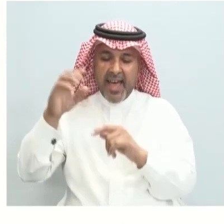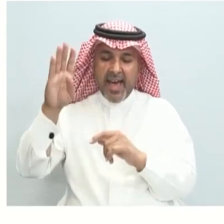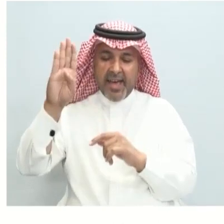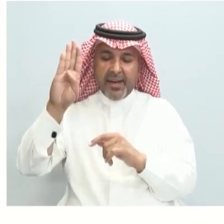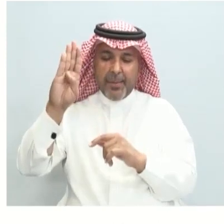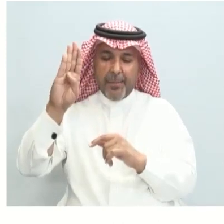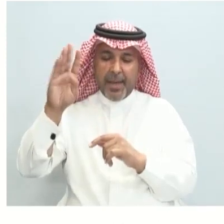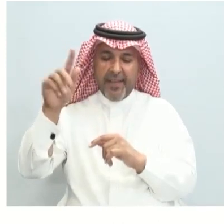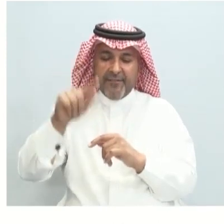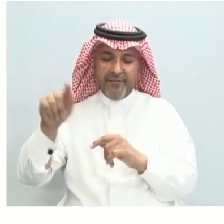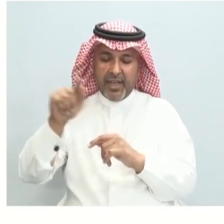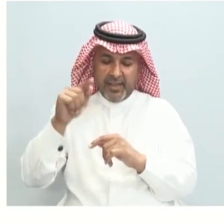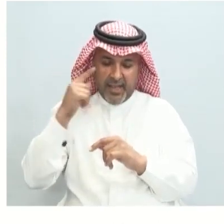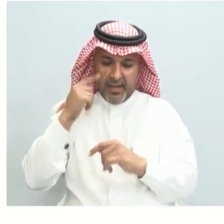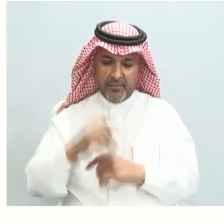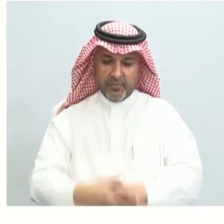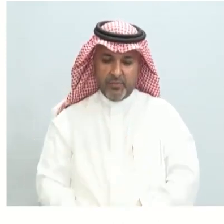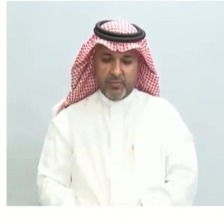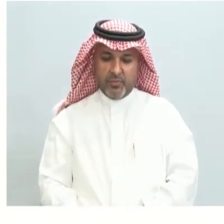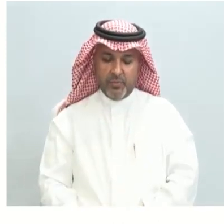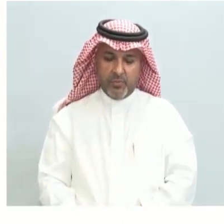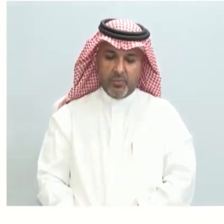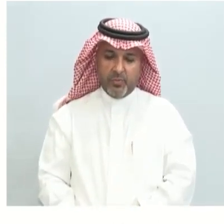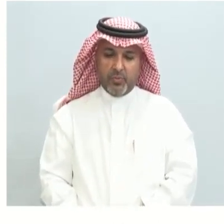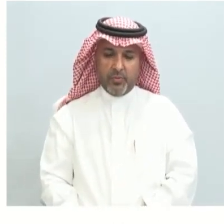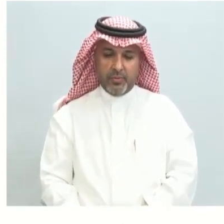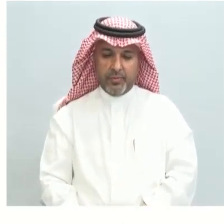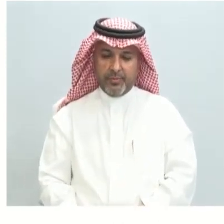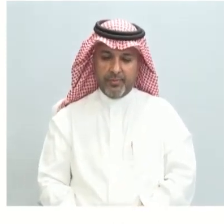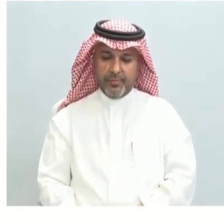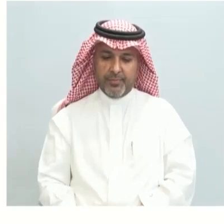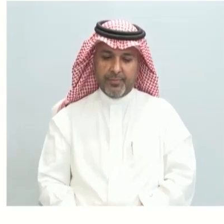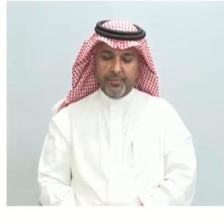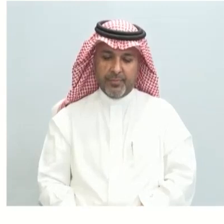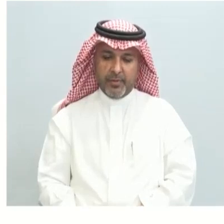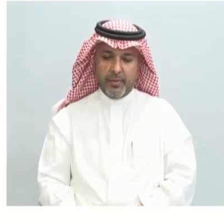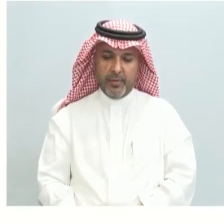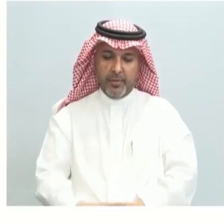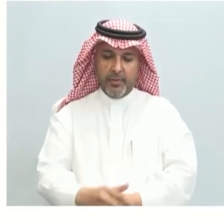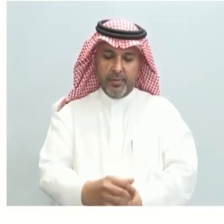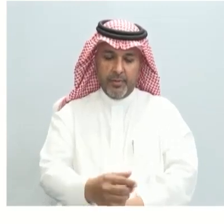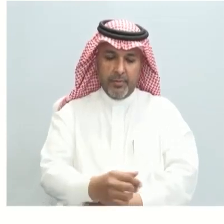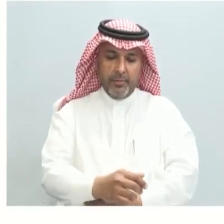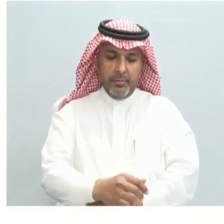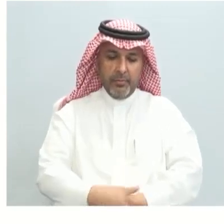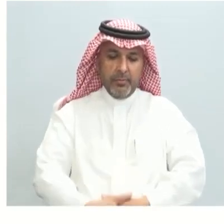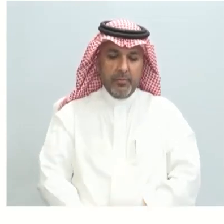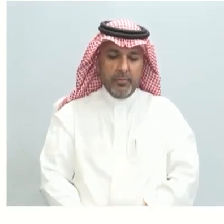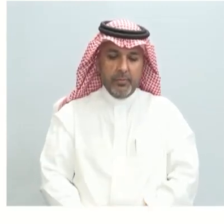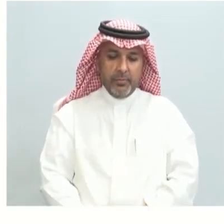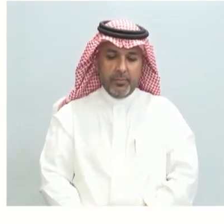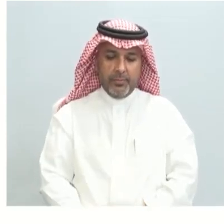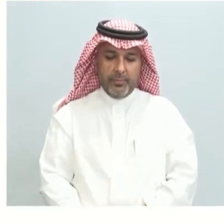إيه وطول الدورة هي عبارة عن 360 درجة على القيمة